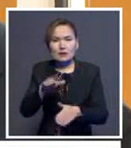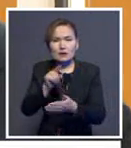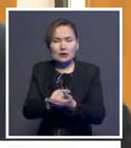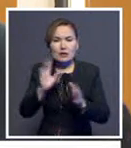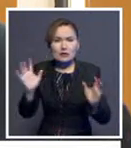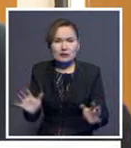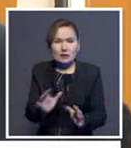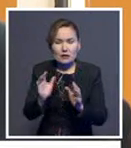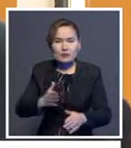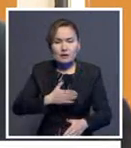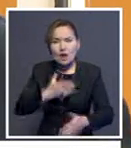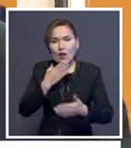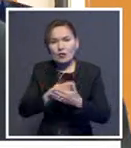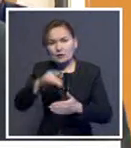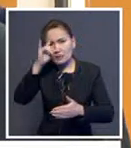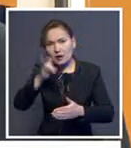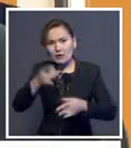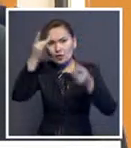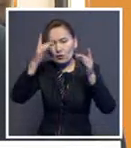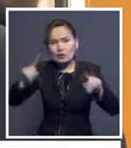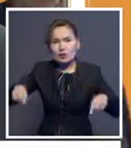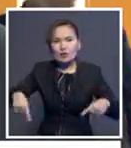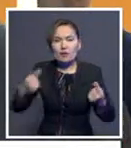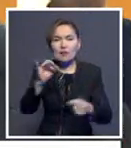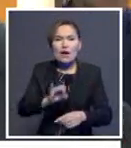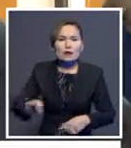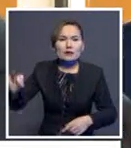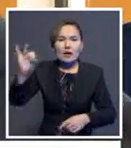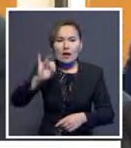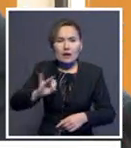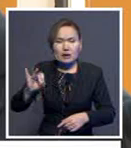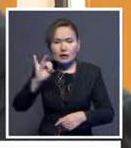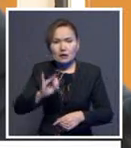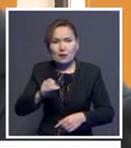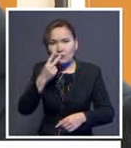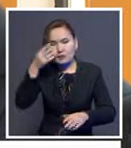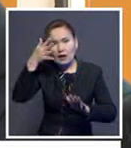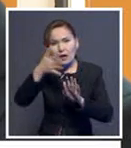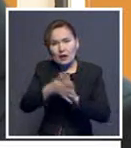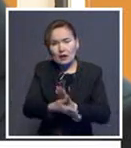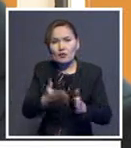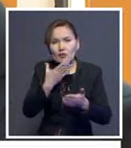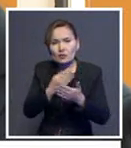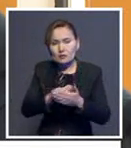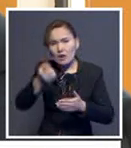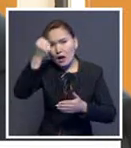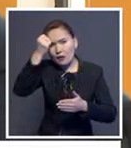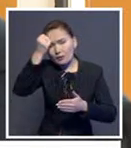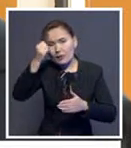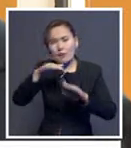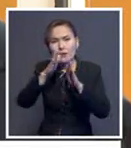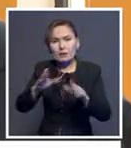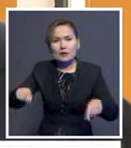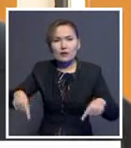ояту ең мастысы, тарихқа қызығушылықты ояту, толыққанды бір тұтас ұлттық сана сезімді